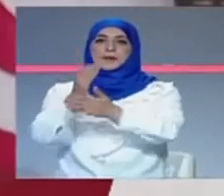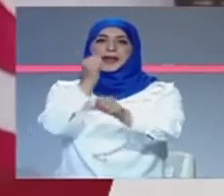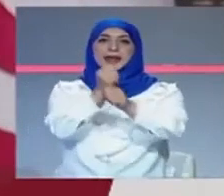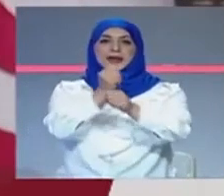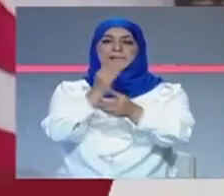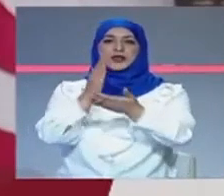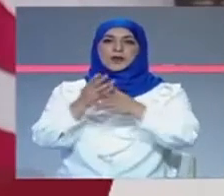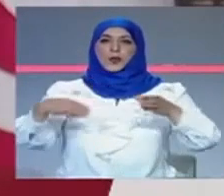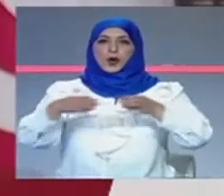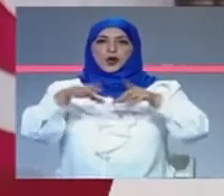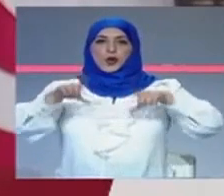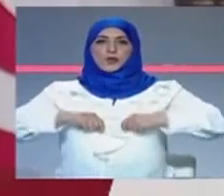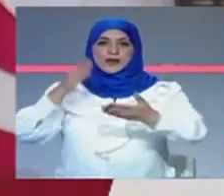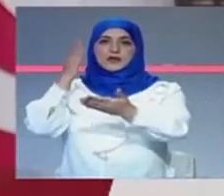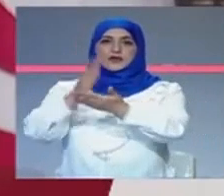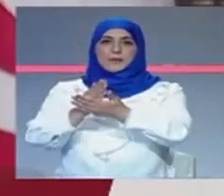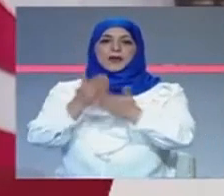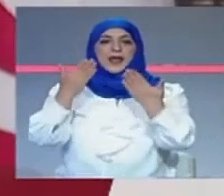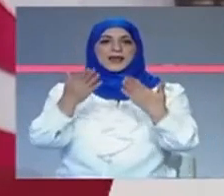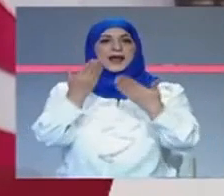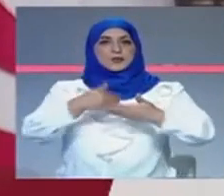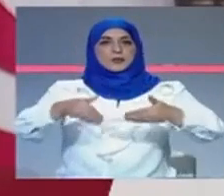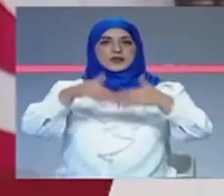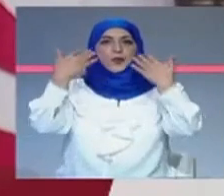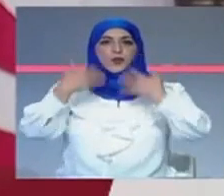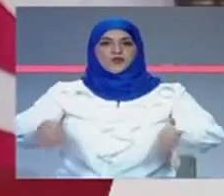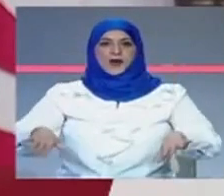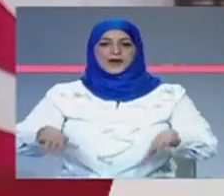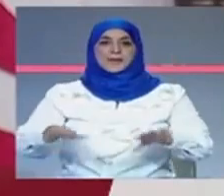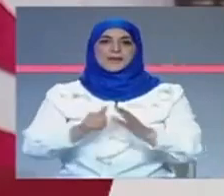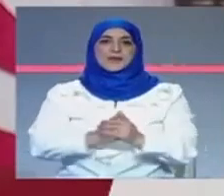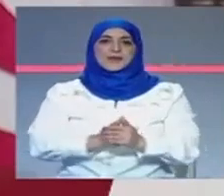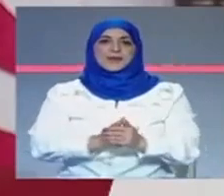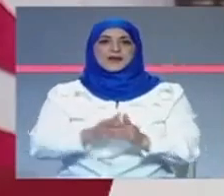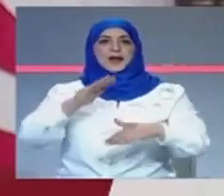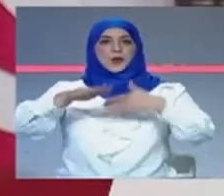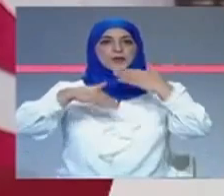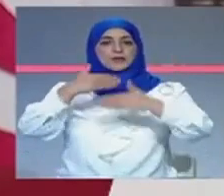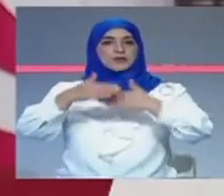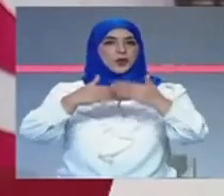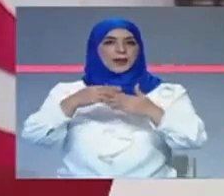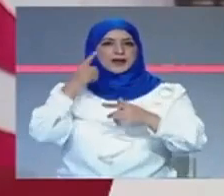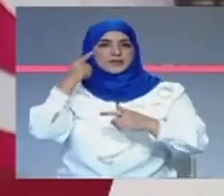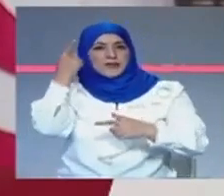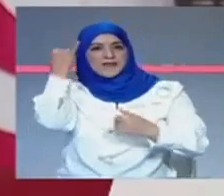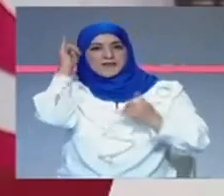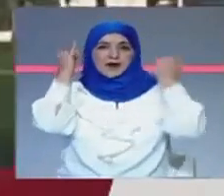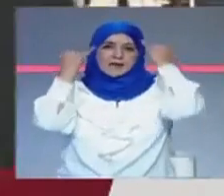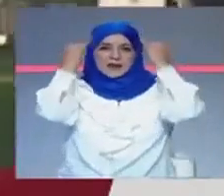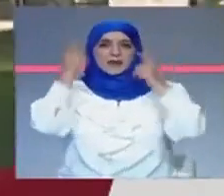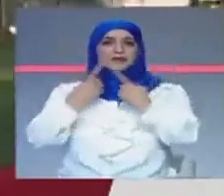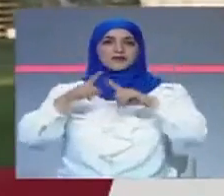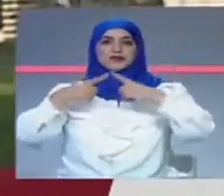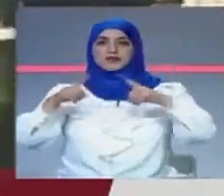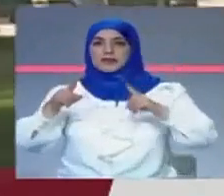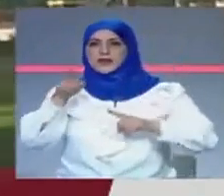الحكومه ما مثل نهايه مرحله باكملها ومع اختلاف وجهات النظر من هذا التاريخ بين من